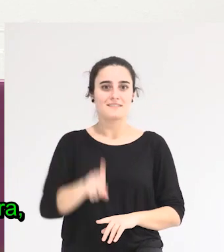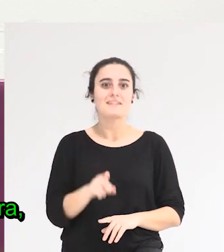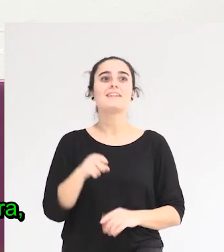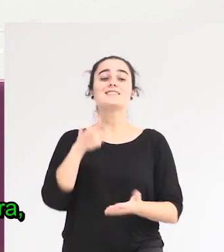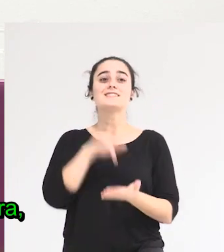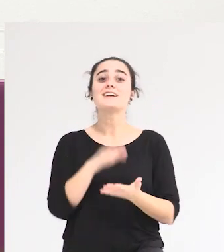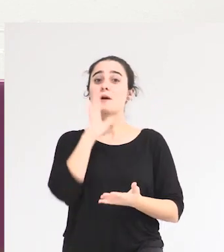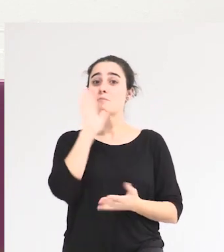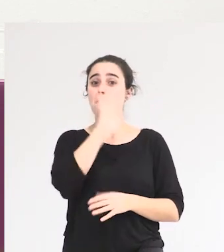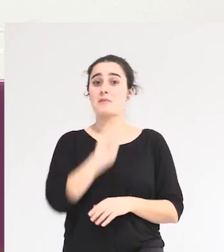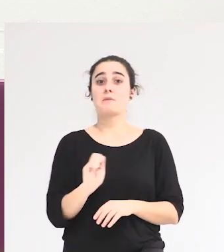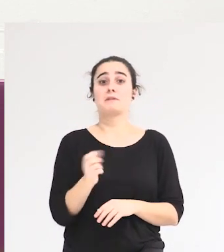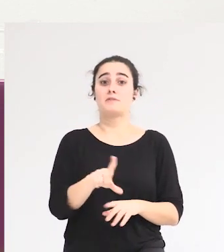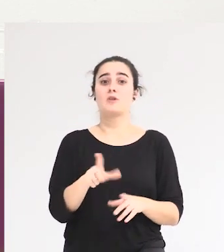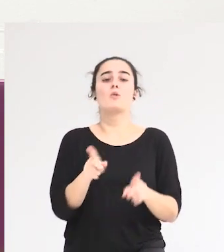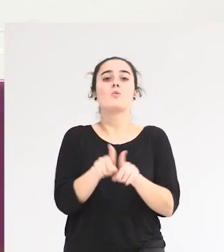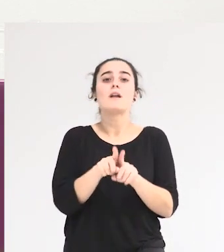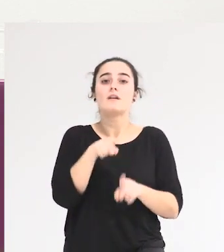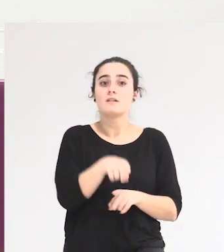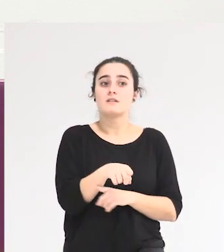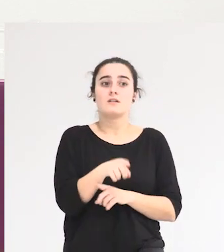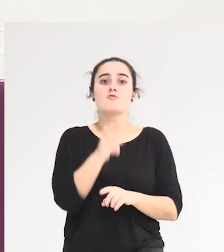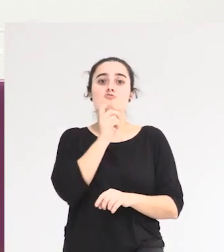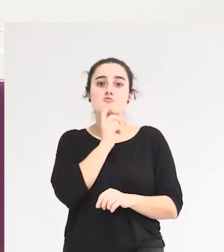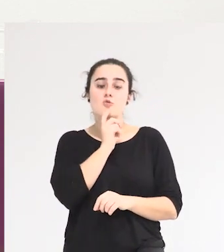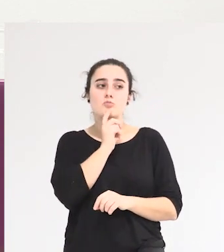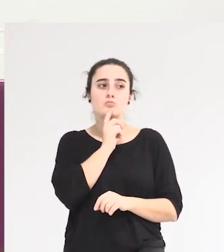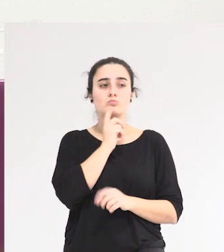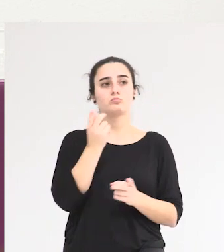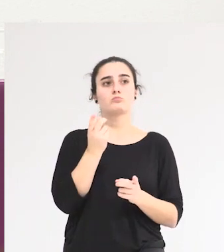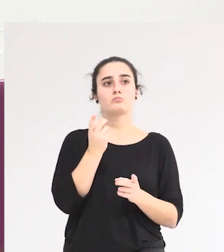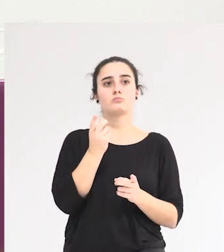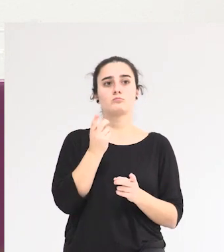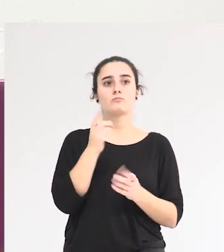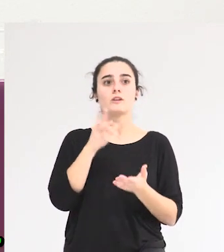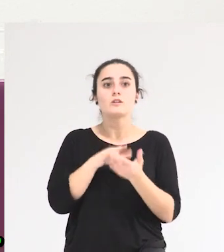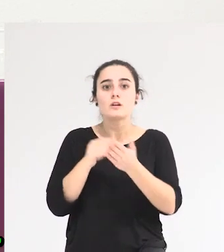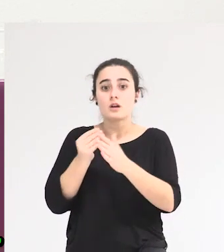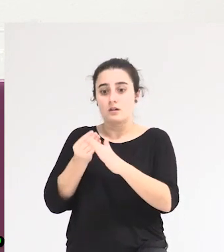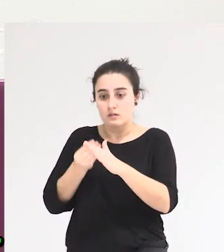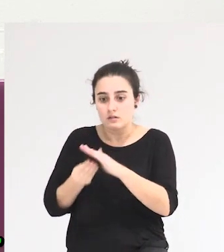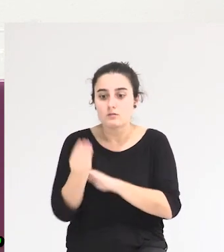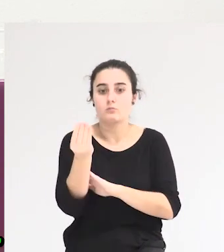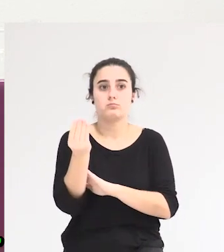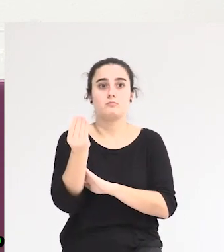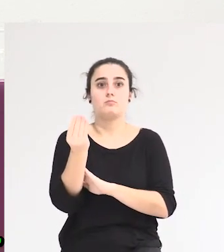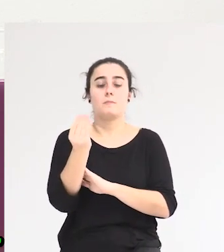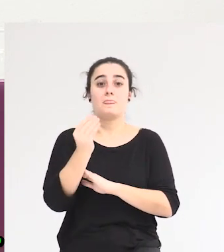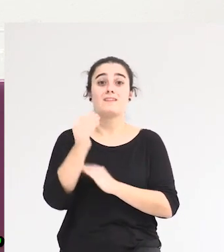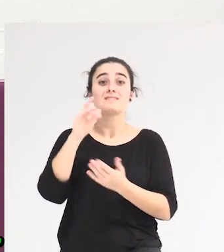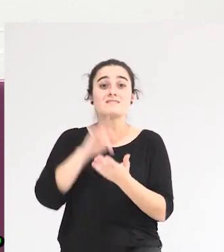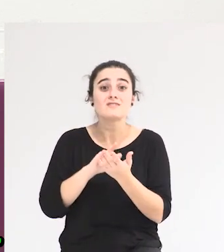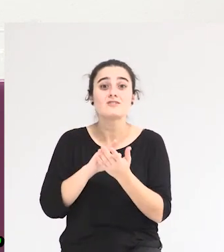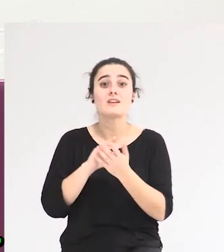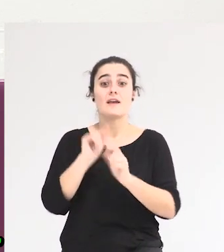naiz eta terriblea izan, bera hil egin zen ba bere erditze ostean, ezta? Erditze osteko infekzio hoietako bat